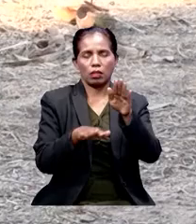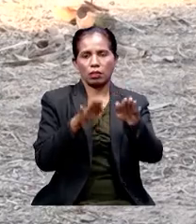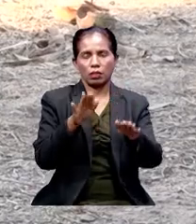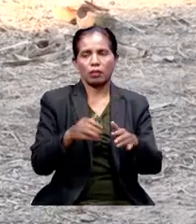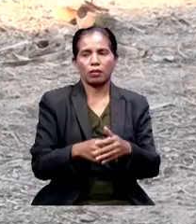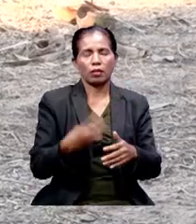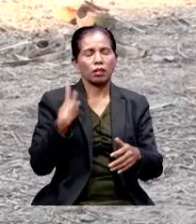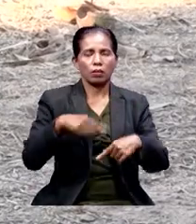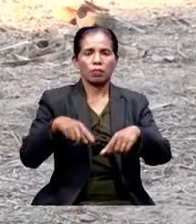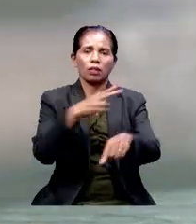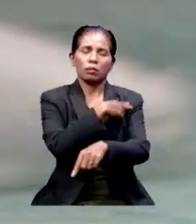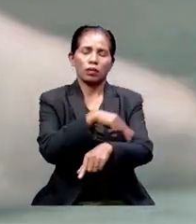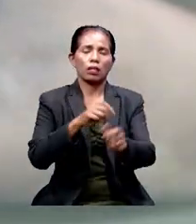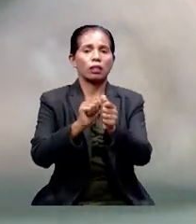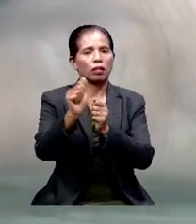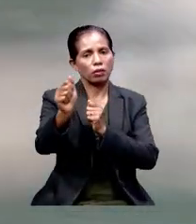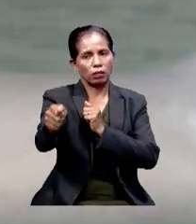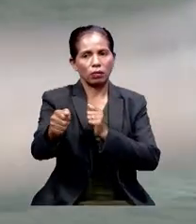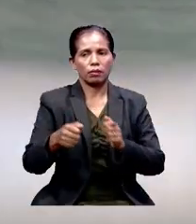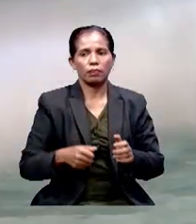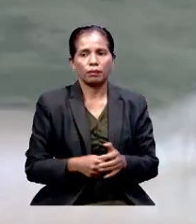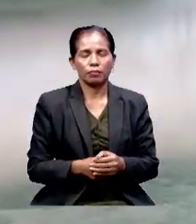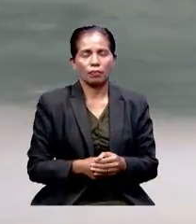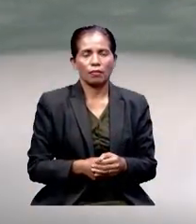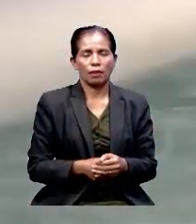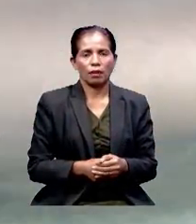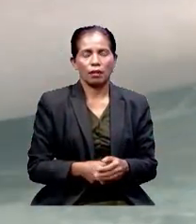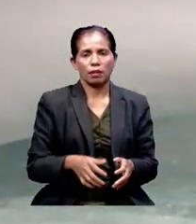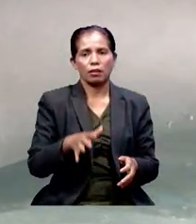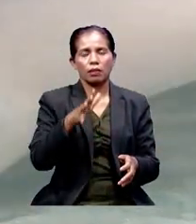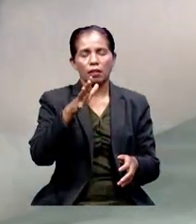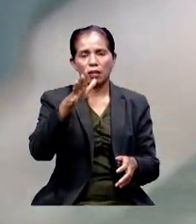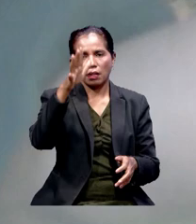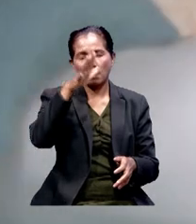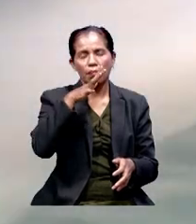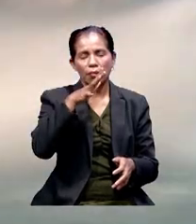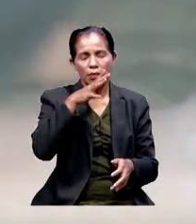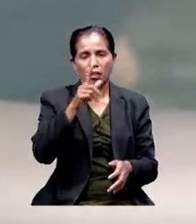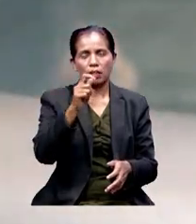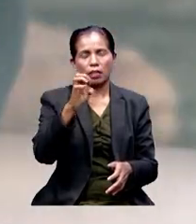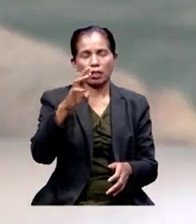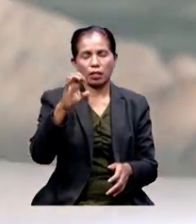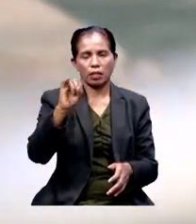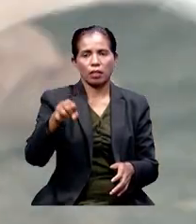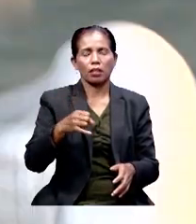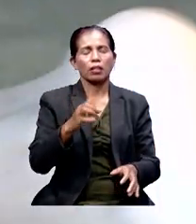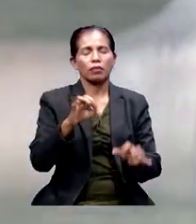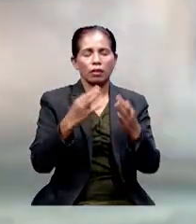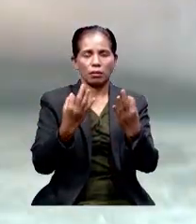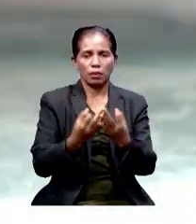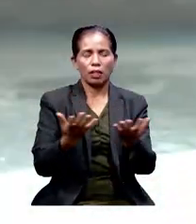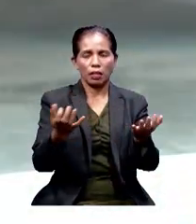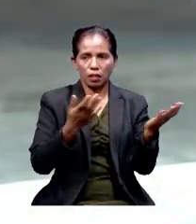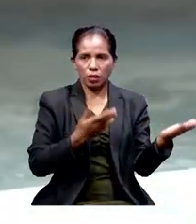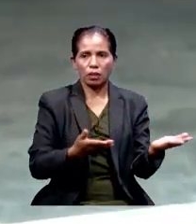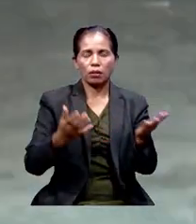ne ve cent la vele in Teresa da Costa Benevides hatuta durante ne familia hakara ka tu halo terapia